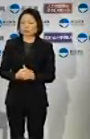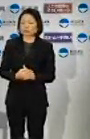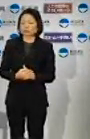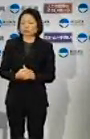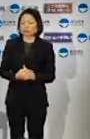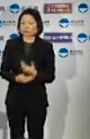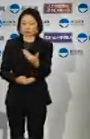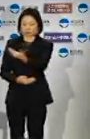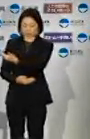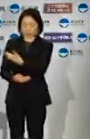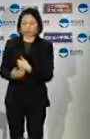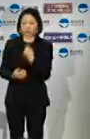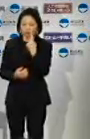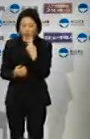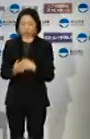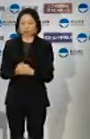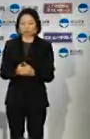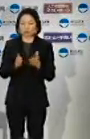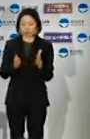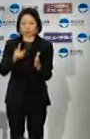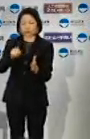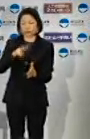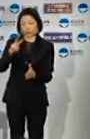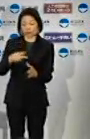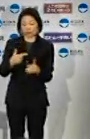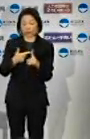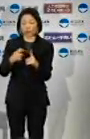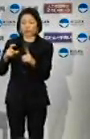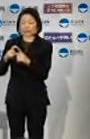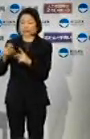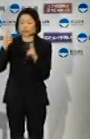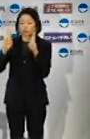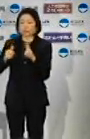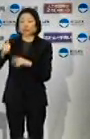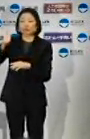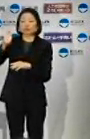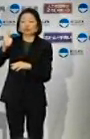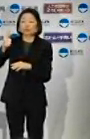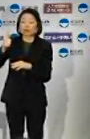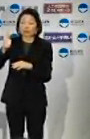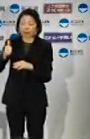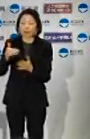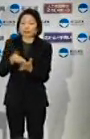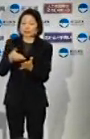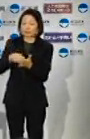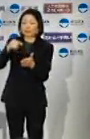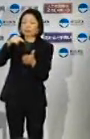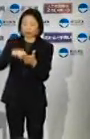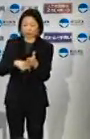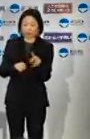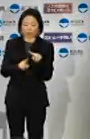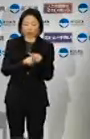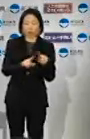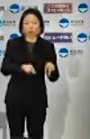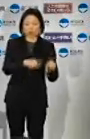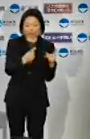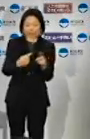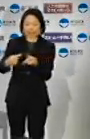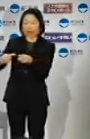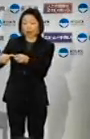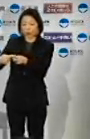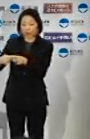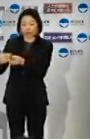昨日なんですけれども、道のりホールディングスの松本社長が、まあ、組織委員会への説明の中で、まあ、沖縄越航路の維